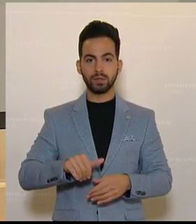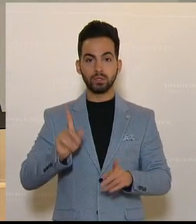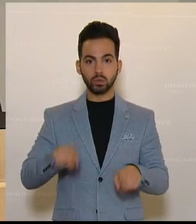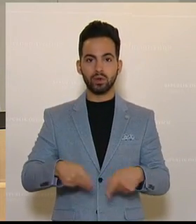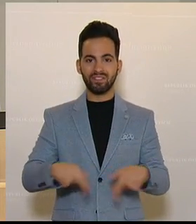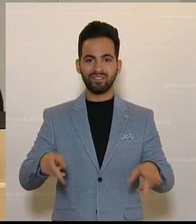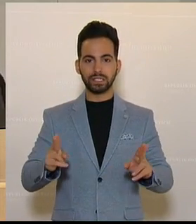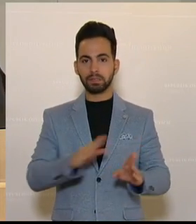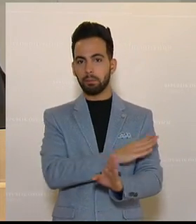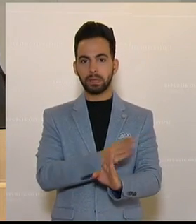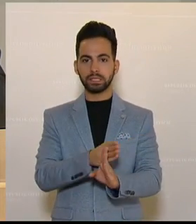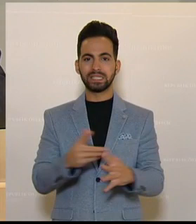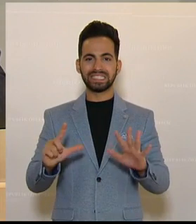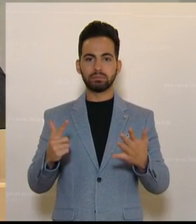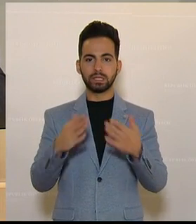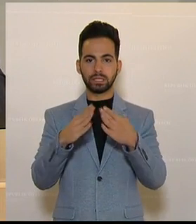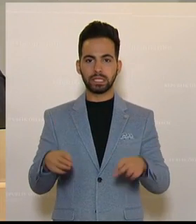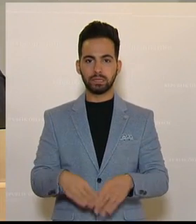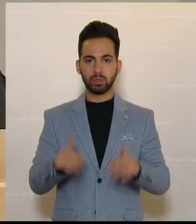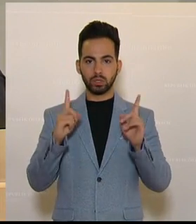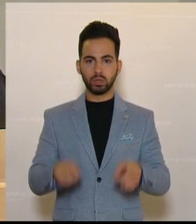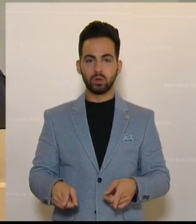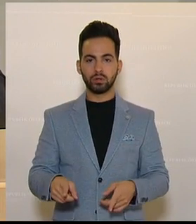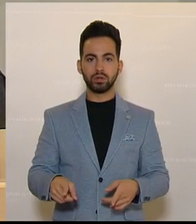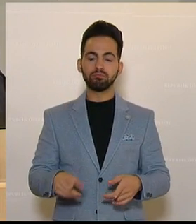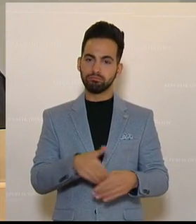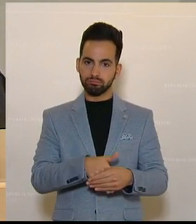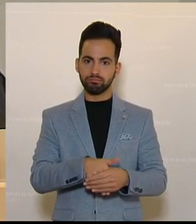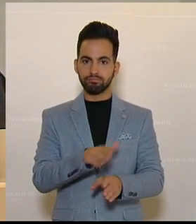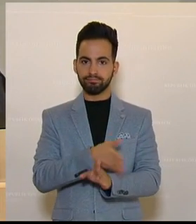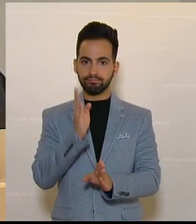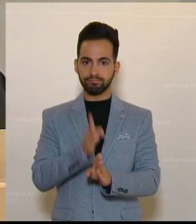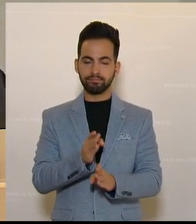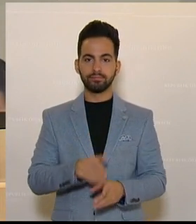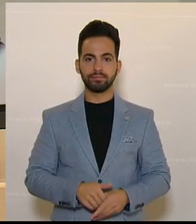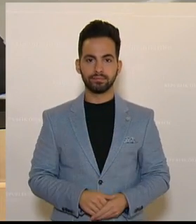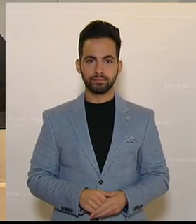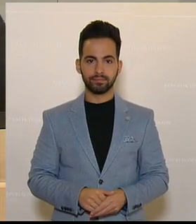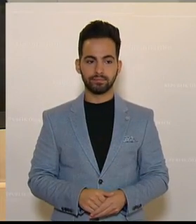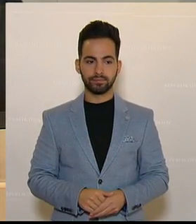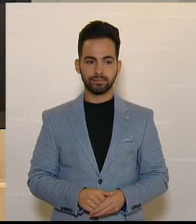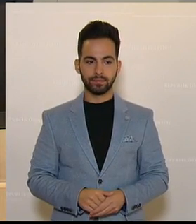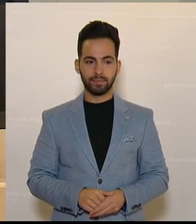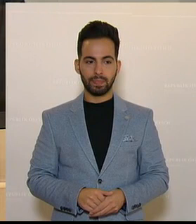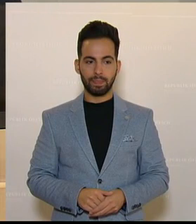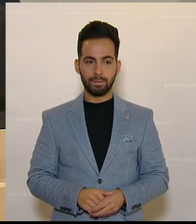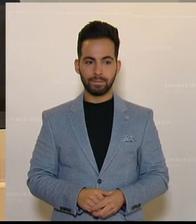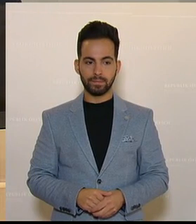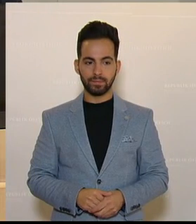eine Frist bis zum 7. Dezember 2020 zu setzen. Das wird am Ende auch stimmen,